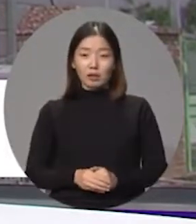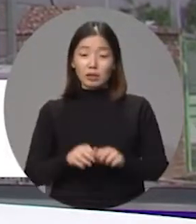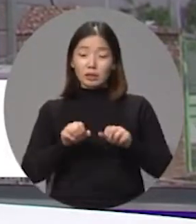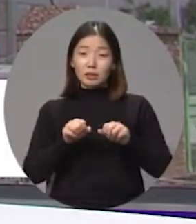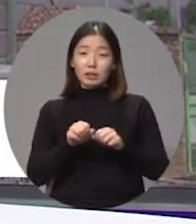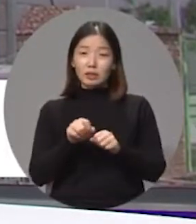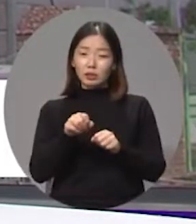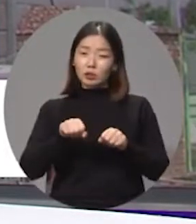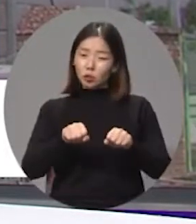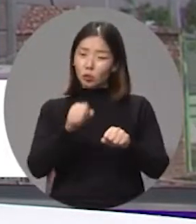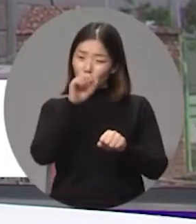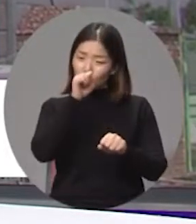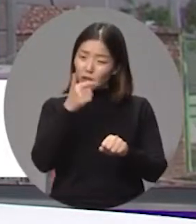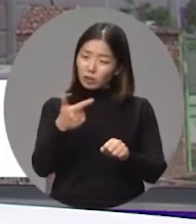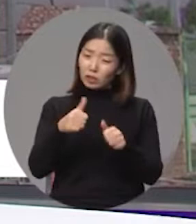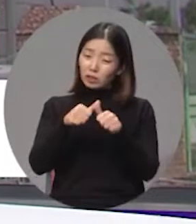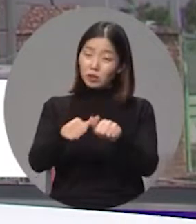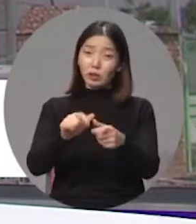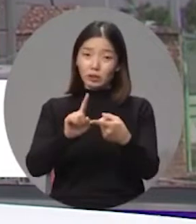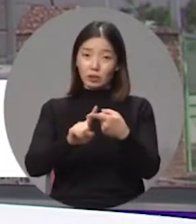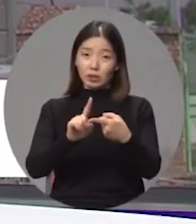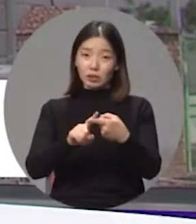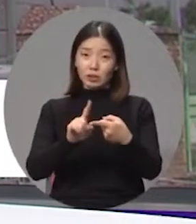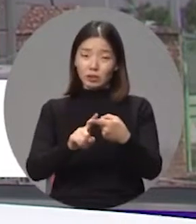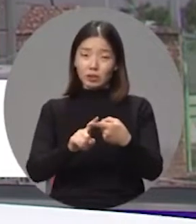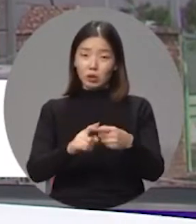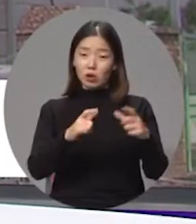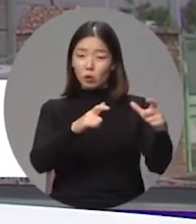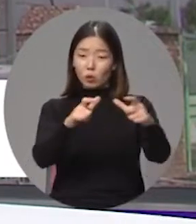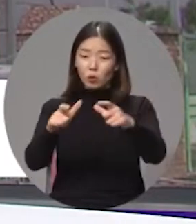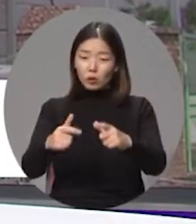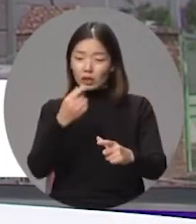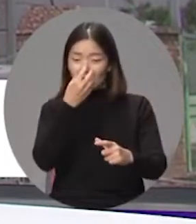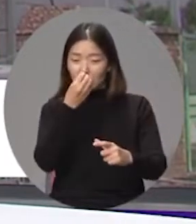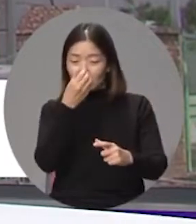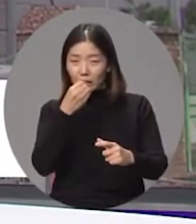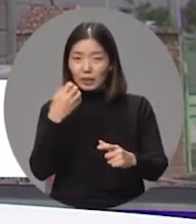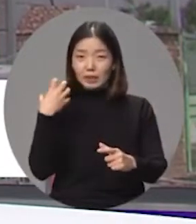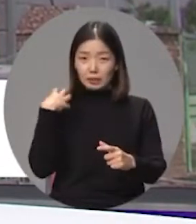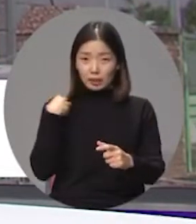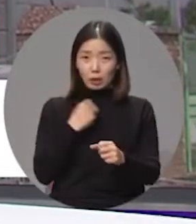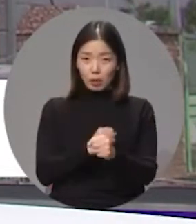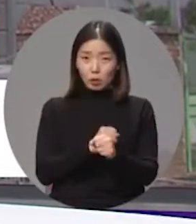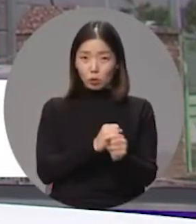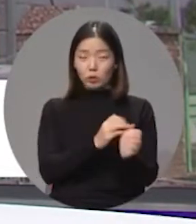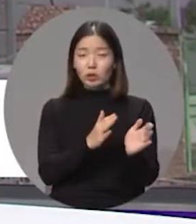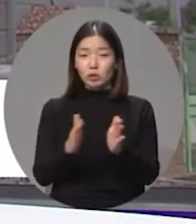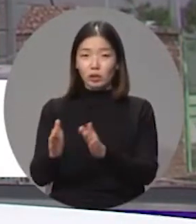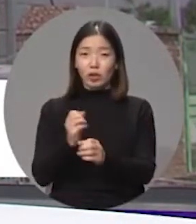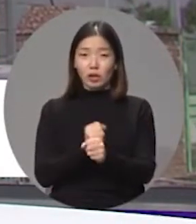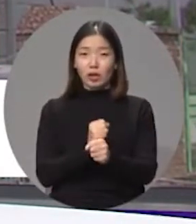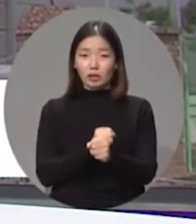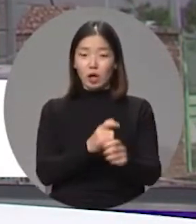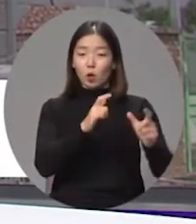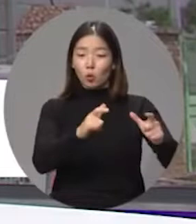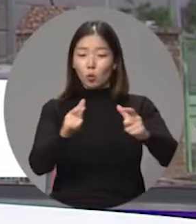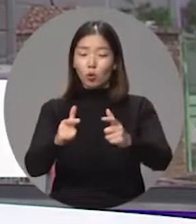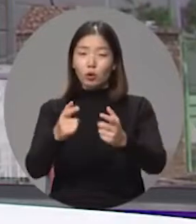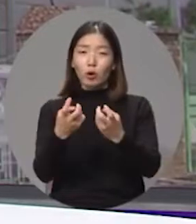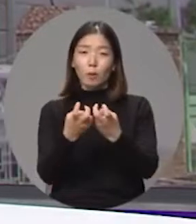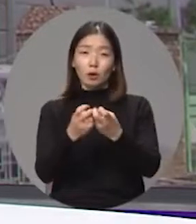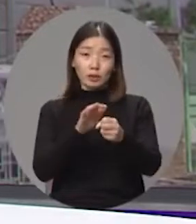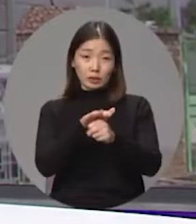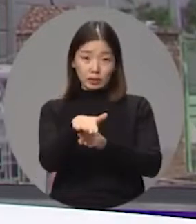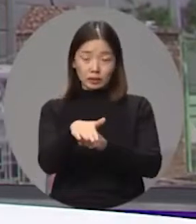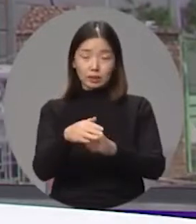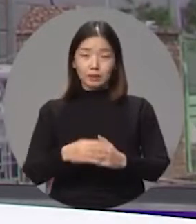청소 상태가 좋지 않다는 지적에 대해서는 권역 내 일체 쓰레기를 책임지고 처리하도록 하는 권역제를 도입하기로